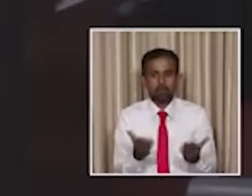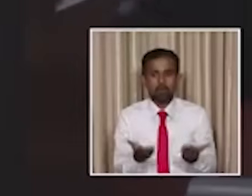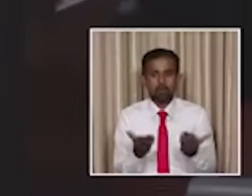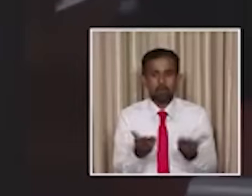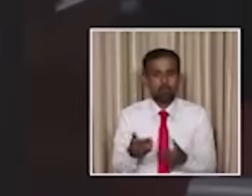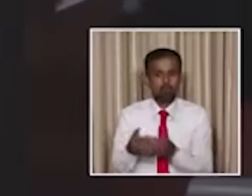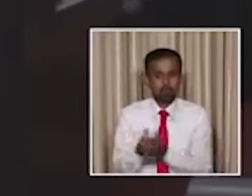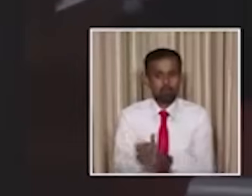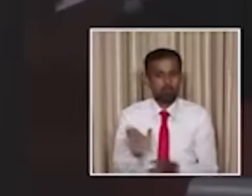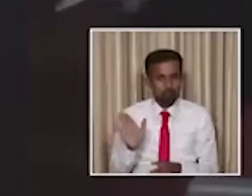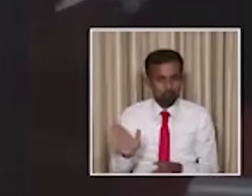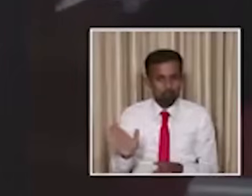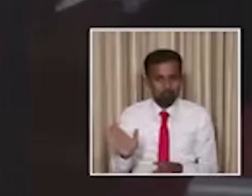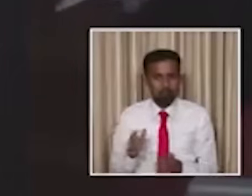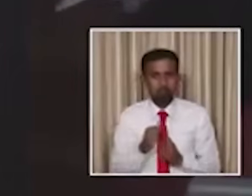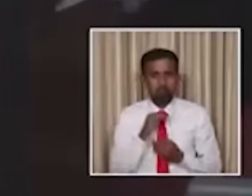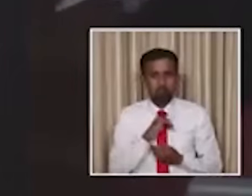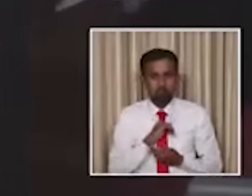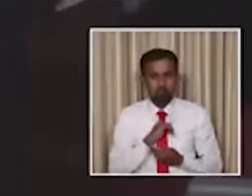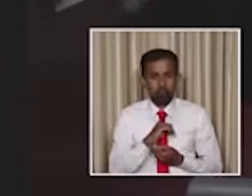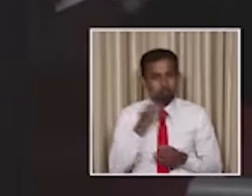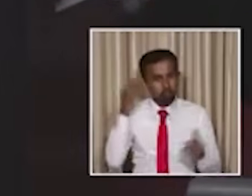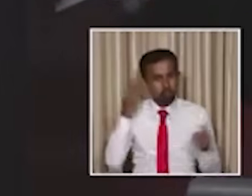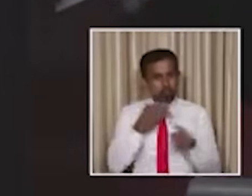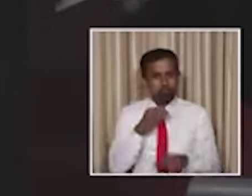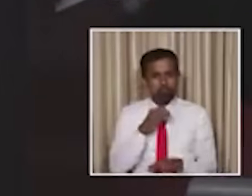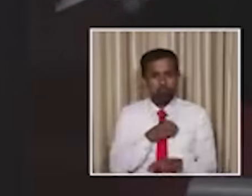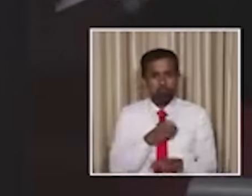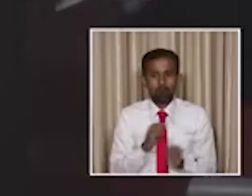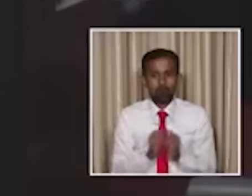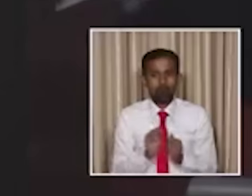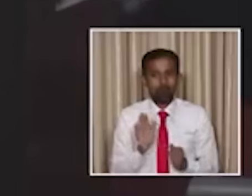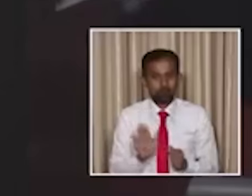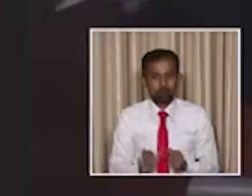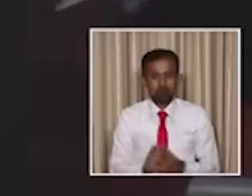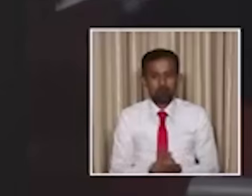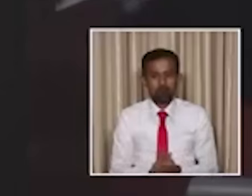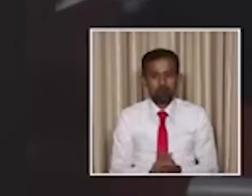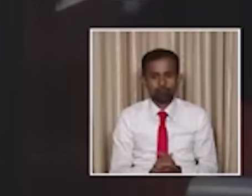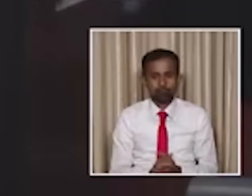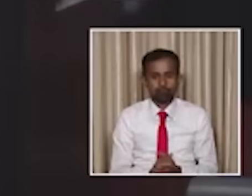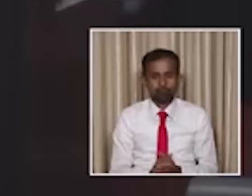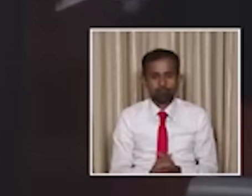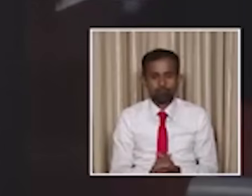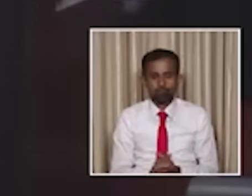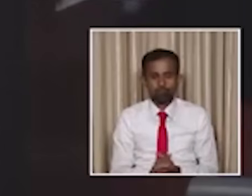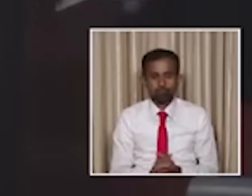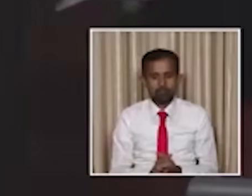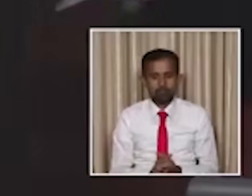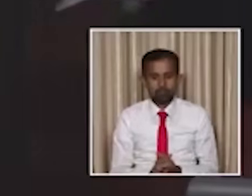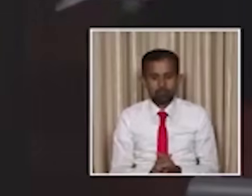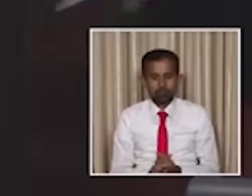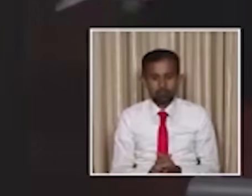ஒட்டுண்ணிகளும் இல்லாதிருந்திருந்தால் பிரபாகரனின் மனோநிலையில் சில மாற்றங்கள் வந்திருக்குமோ என சில வேளைகளில் நான்